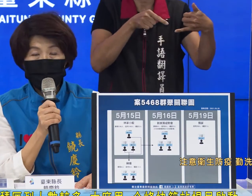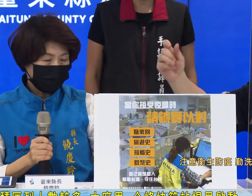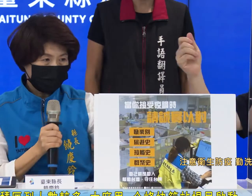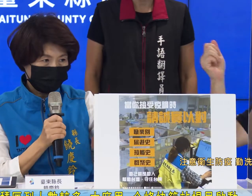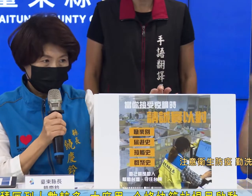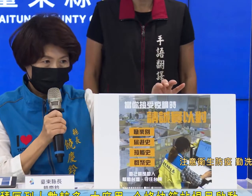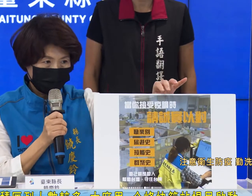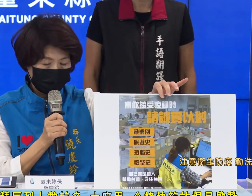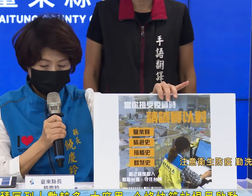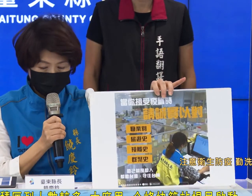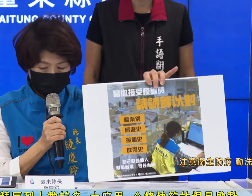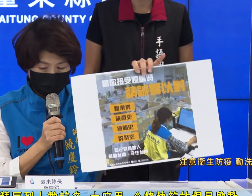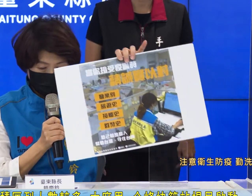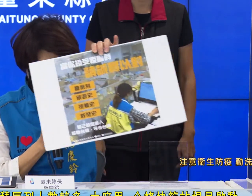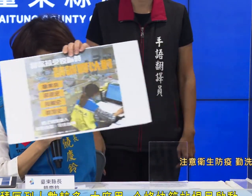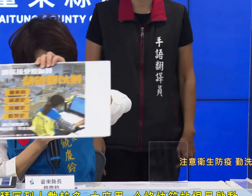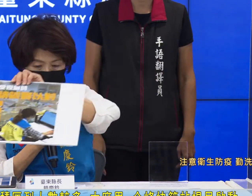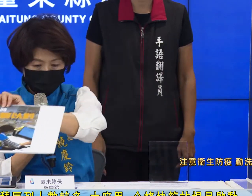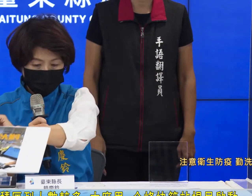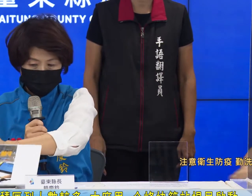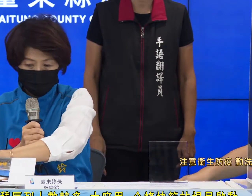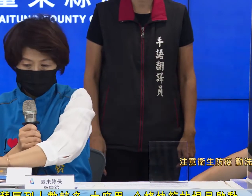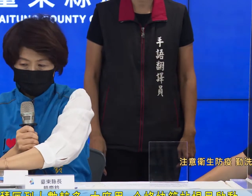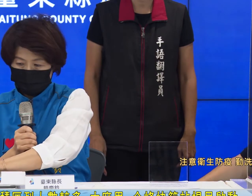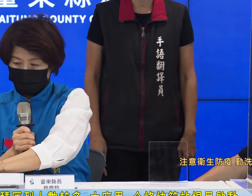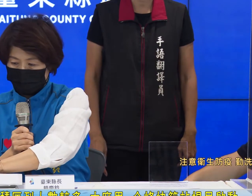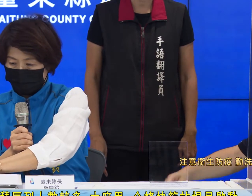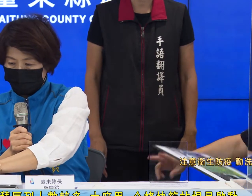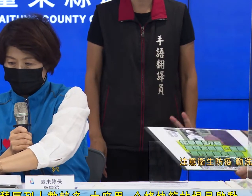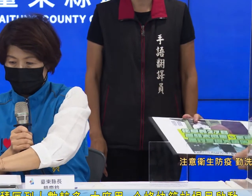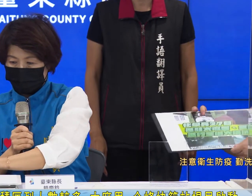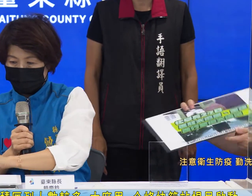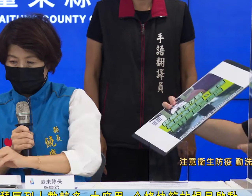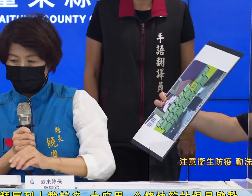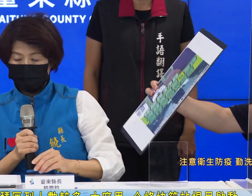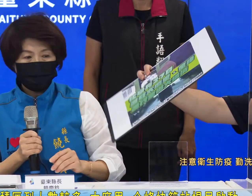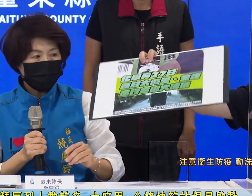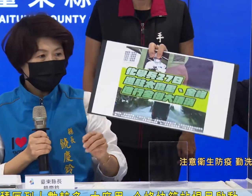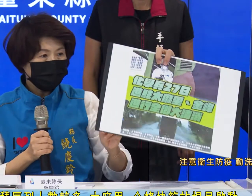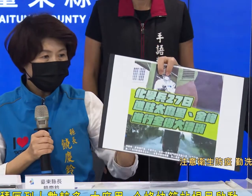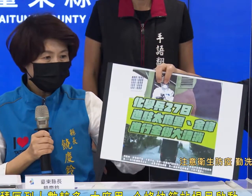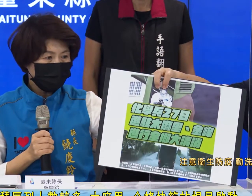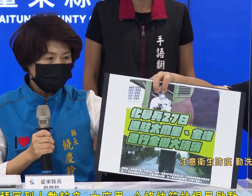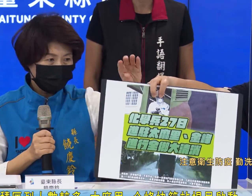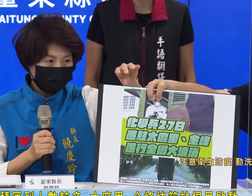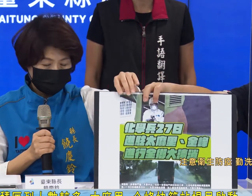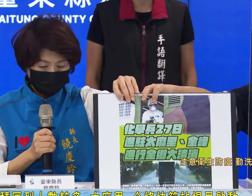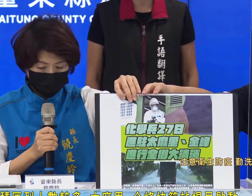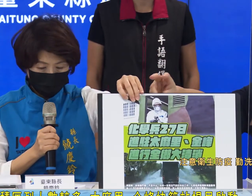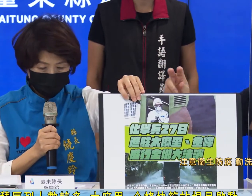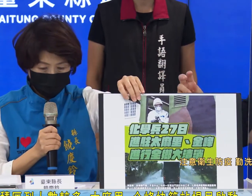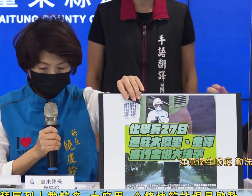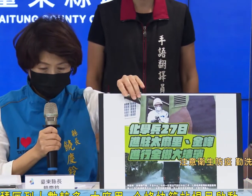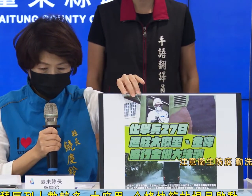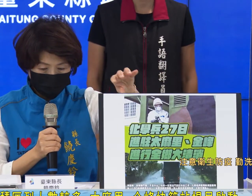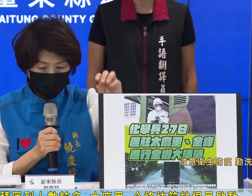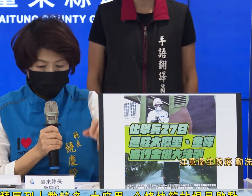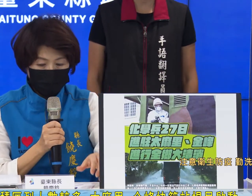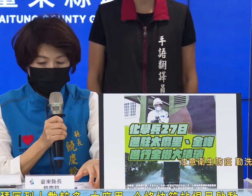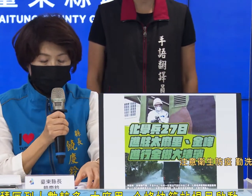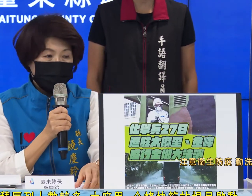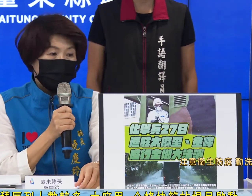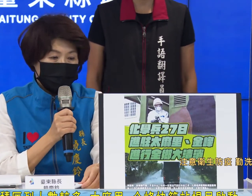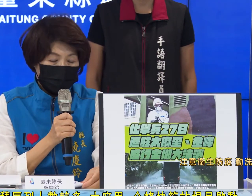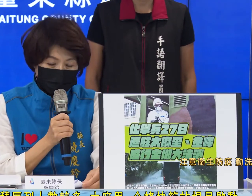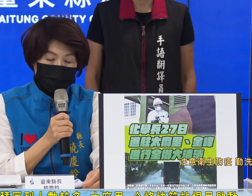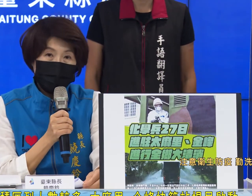民众请落实一人一户居家隔离14天，未收到隔离通知的请尽速预约快筛。另外要提醒